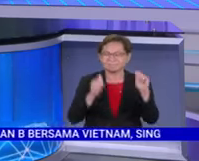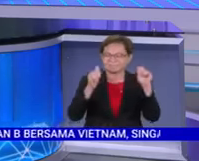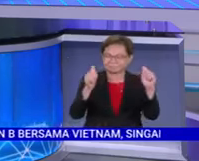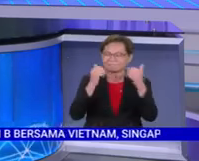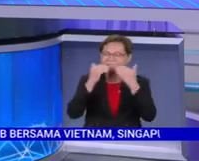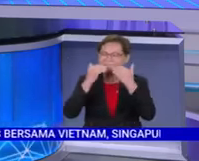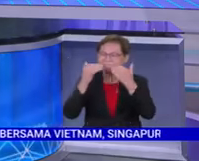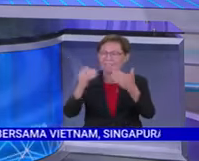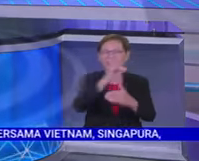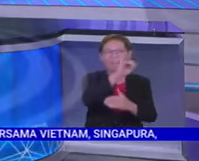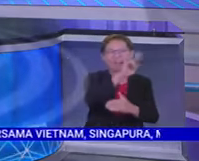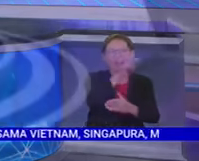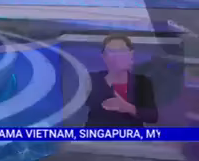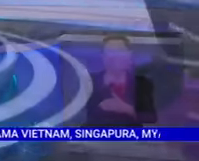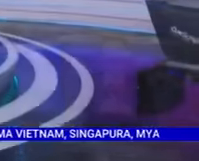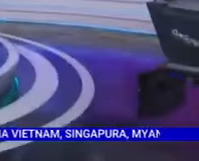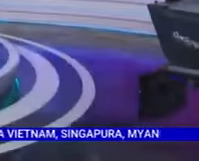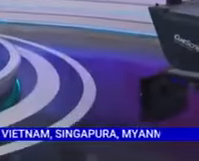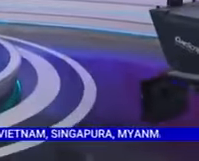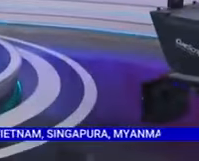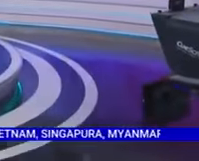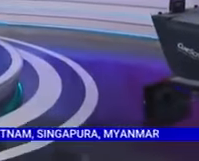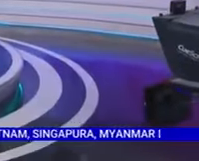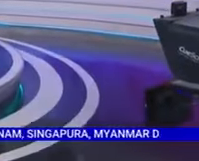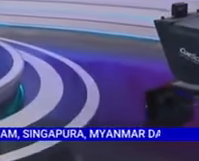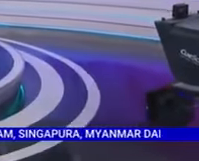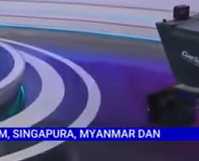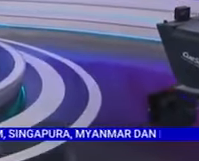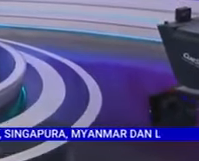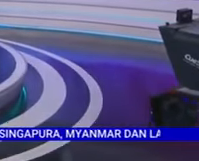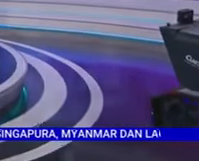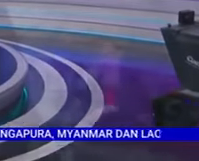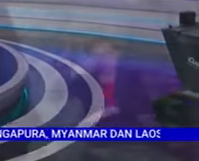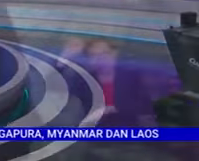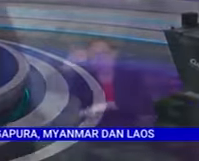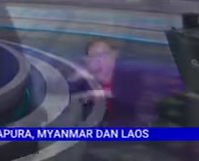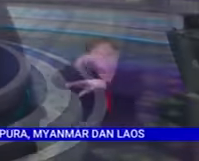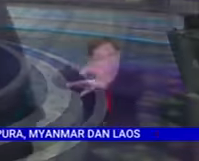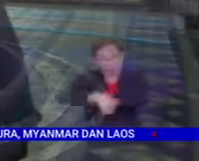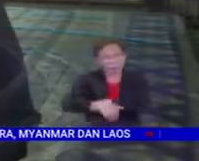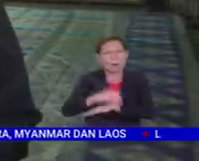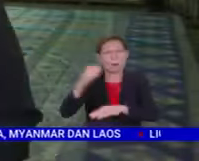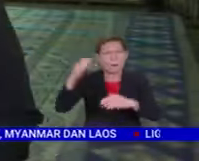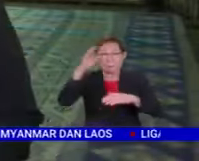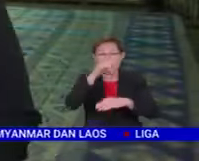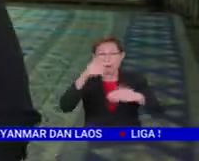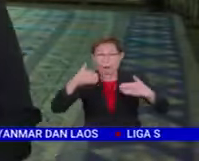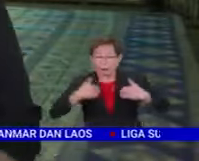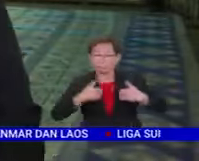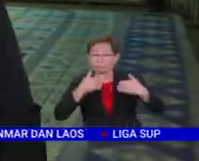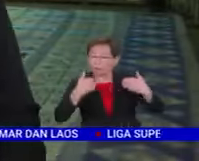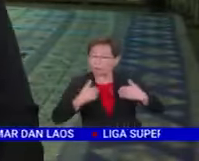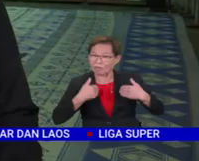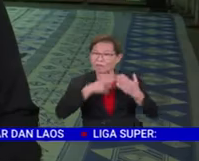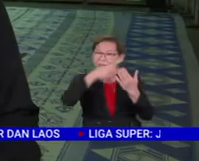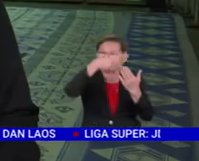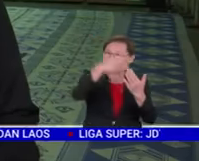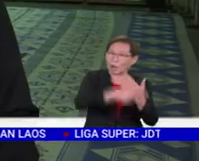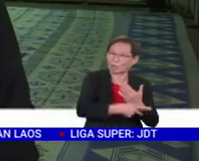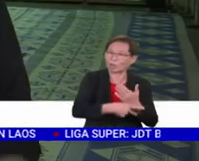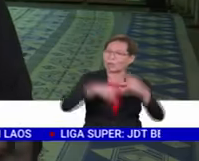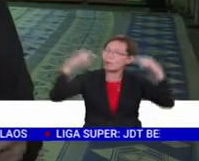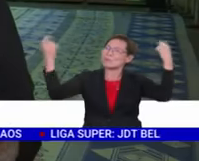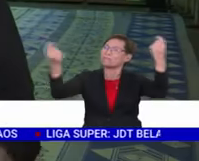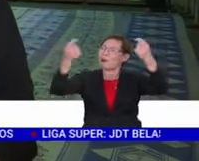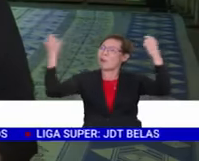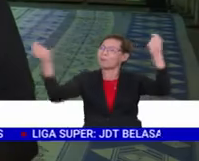Baik, terima kasih Ivan dan Farhatul. Jadi bersempena dengan malam Ambang Merdeka pada malam ini, Melaka juga tidak ketinggalan dengan mengadakan program